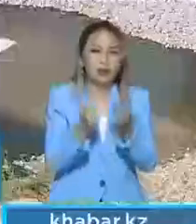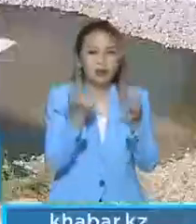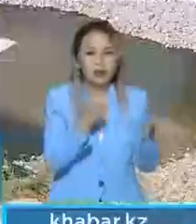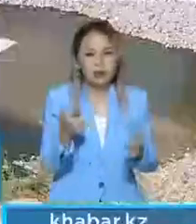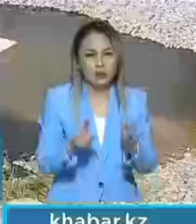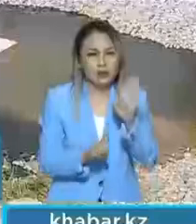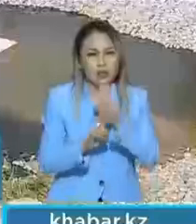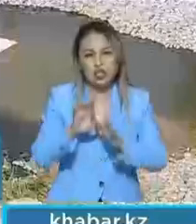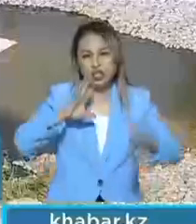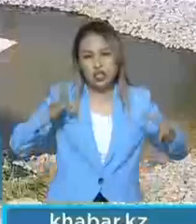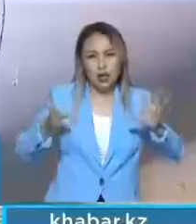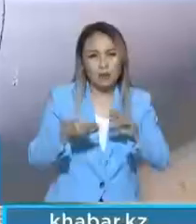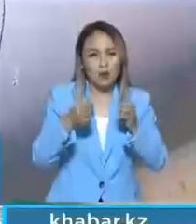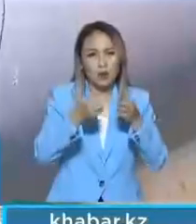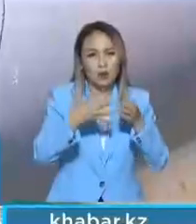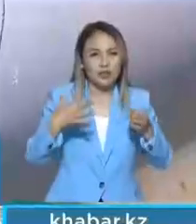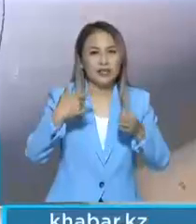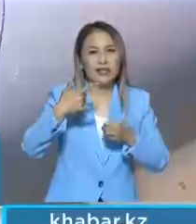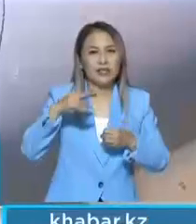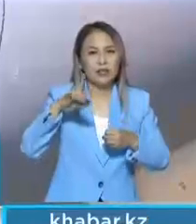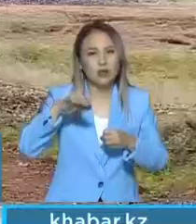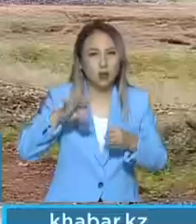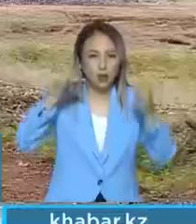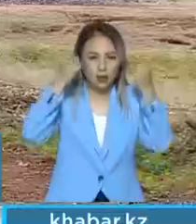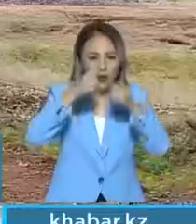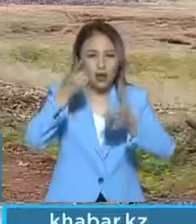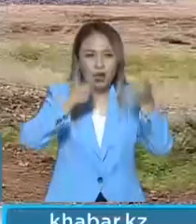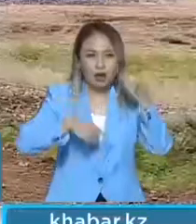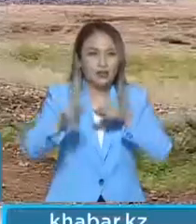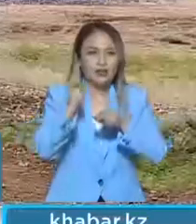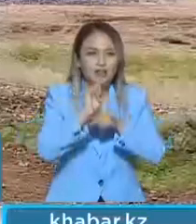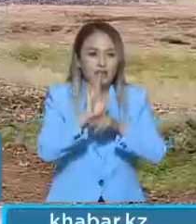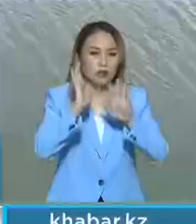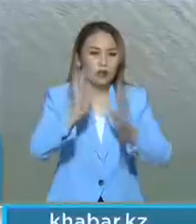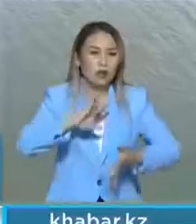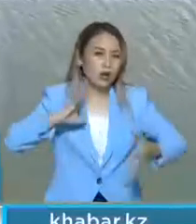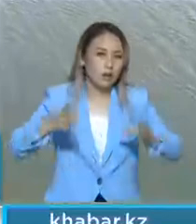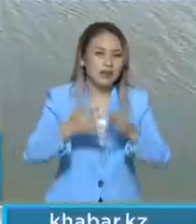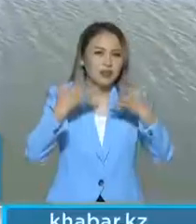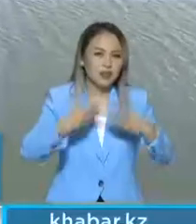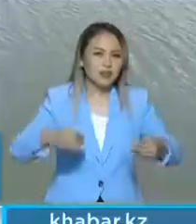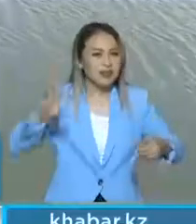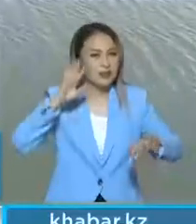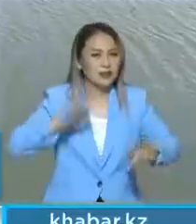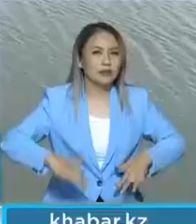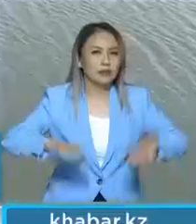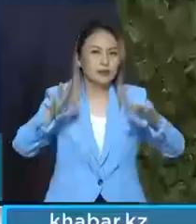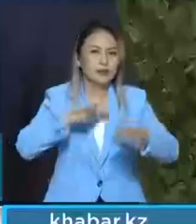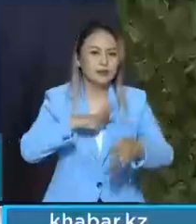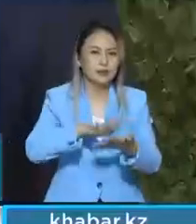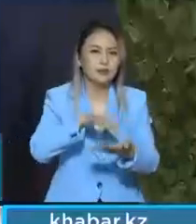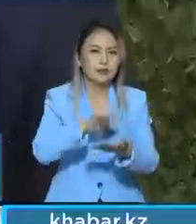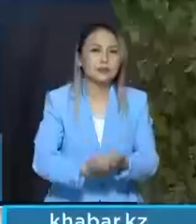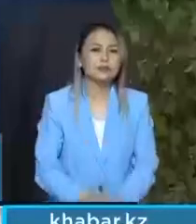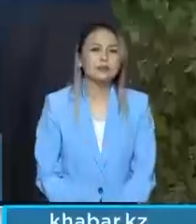кіріскен. Жалпы өңірде биыл 15 гидротехникалық нысан қайта жарақталады. Олардың барлығын көктемгі тасқын кезінде сең бұзған.